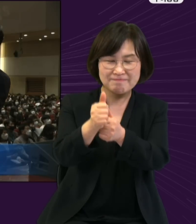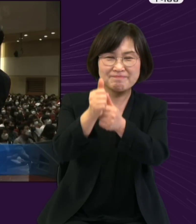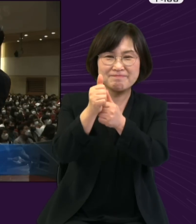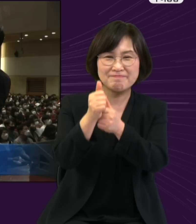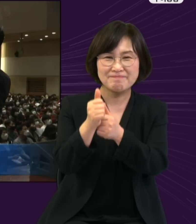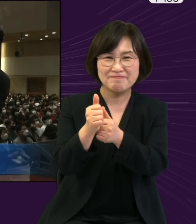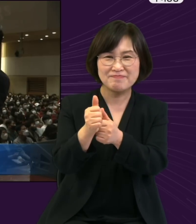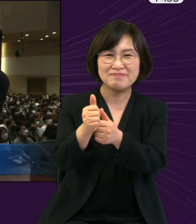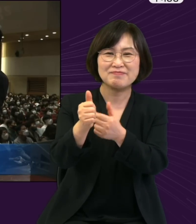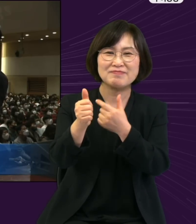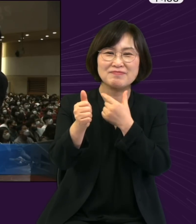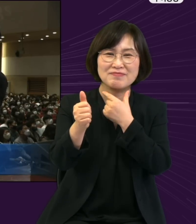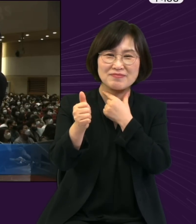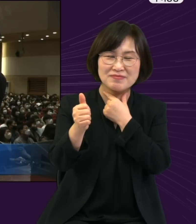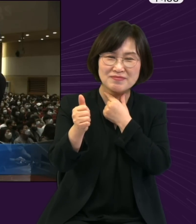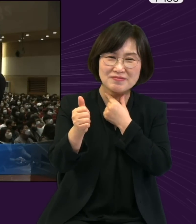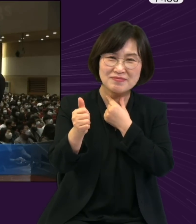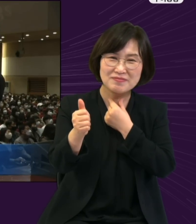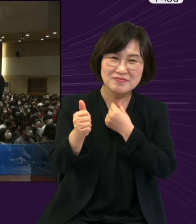따르오리라.